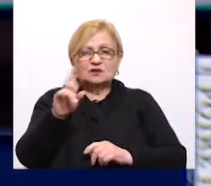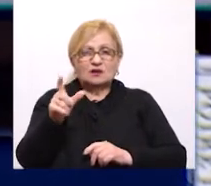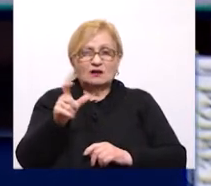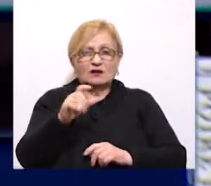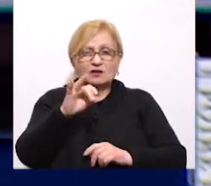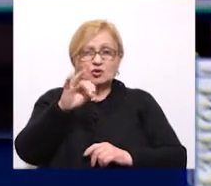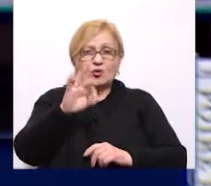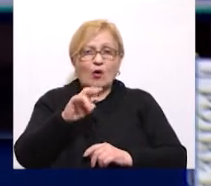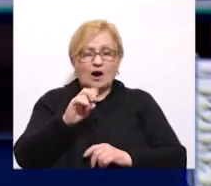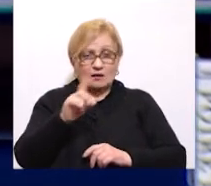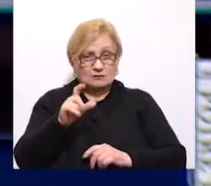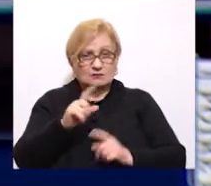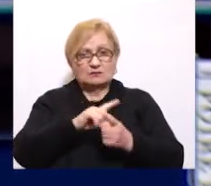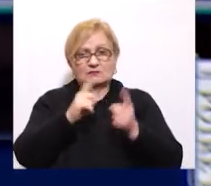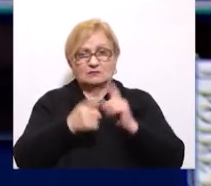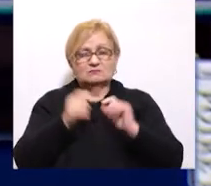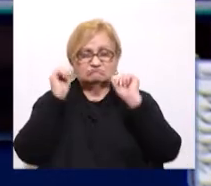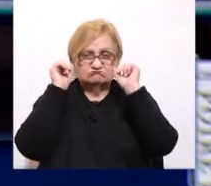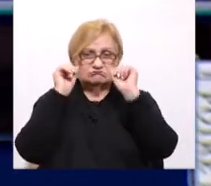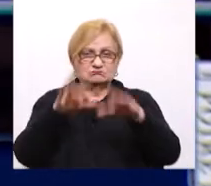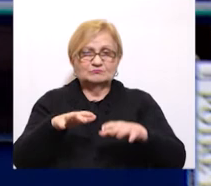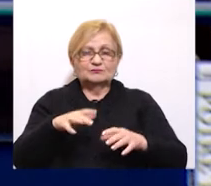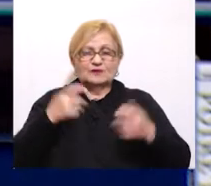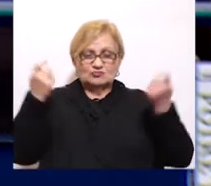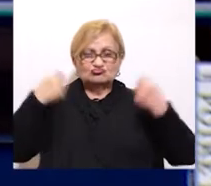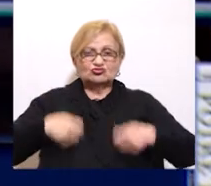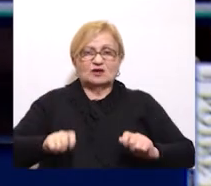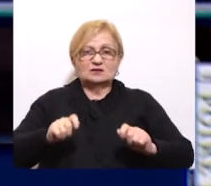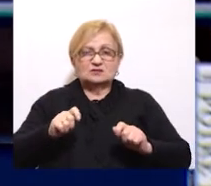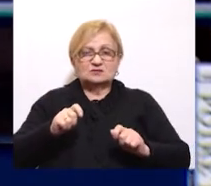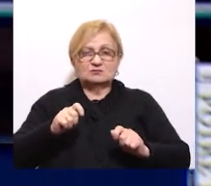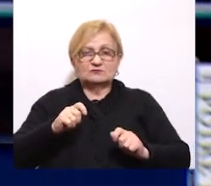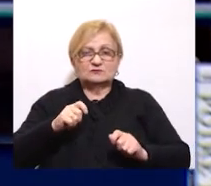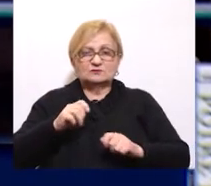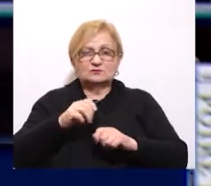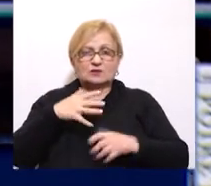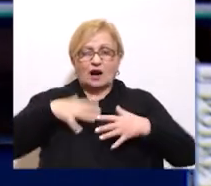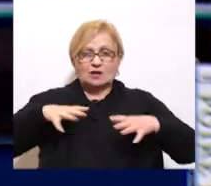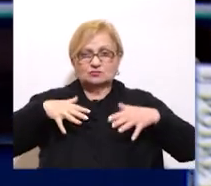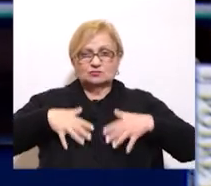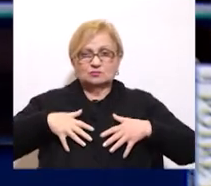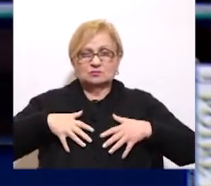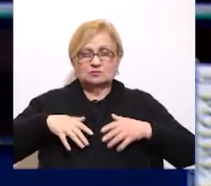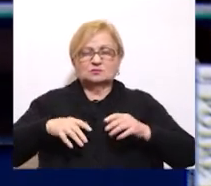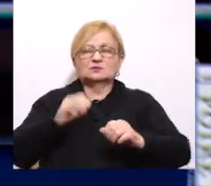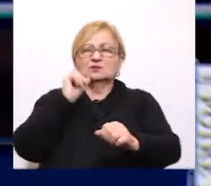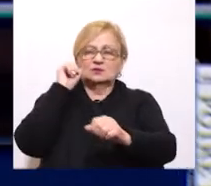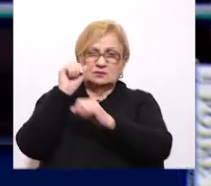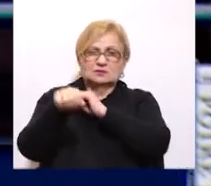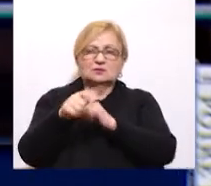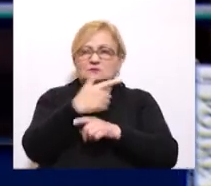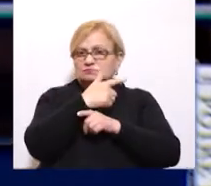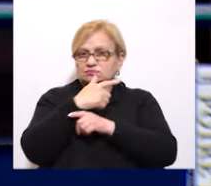დატოვებს, ბერულ ჩოხას გაიხდის, ბიზანტიელების ომში შევა სასტიკად დაამარცხებს